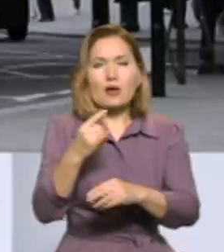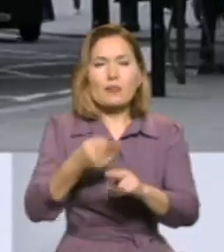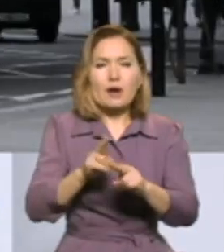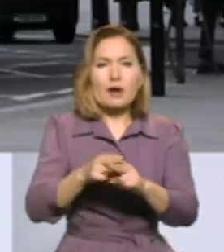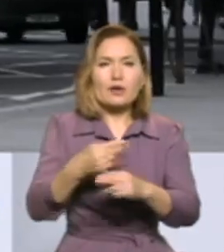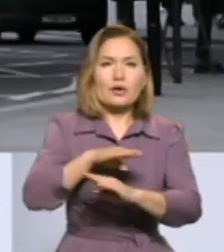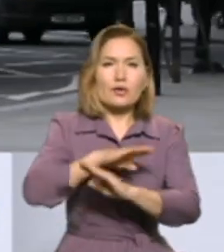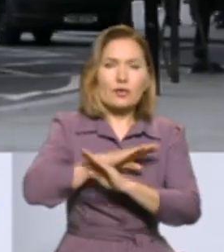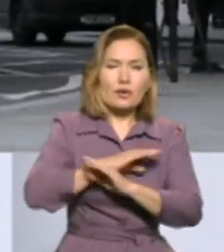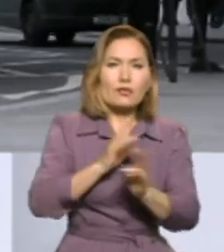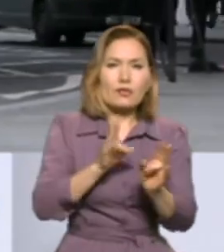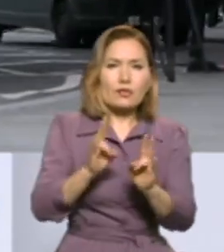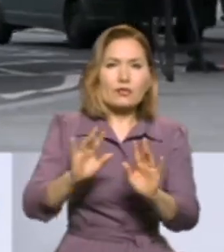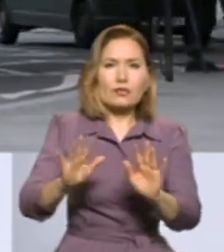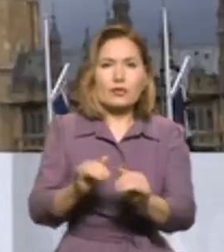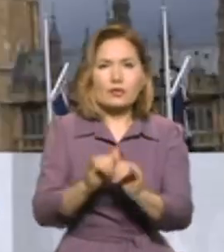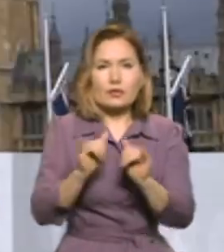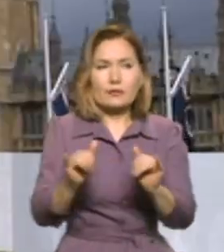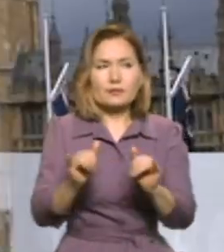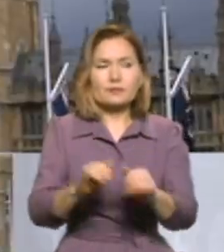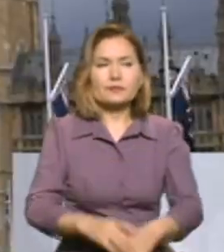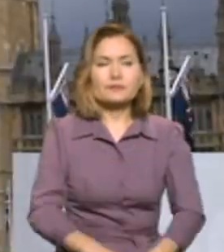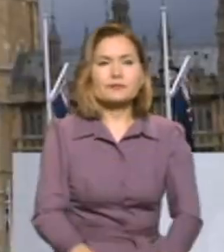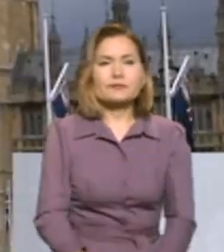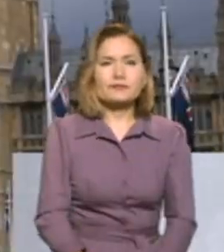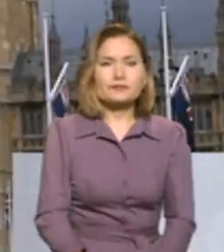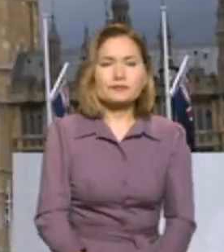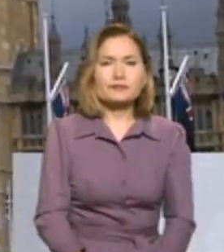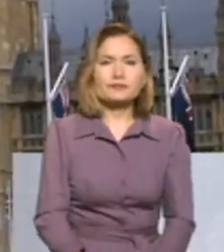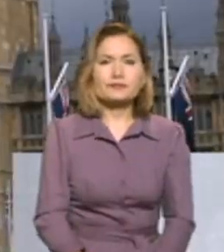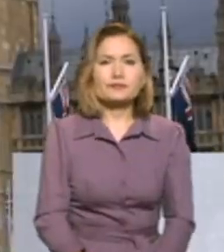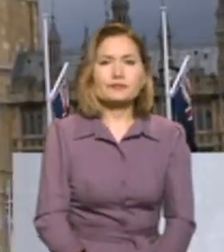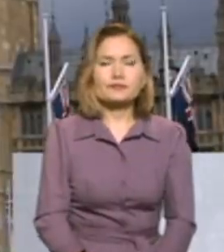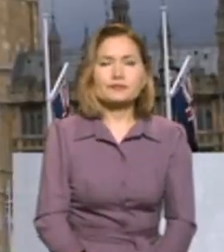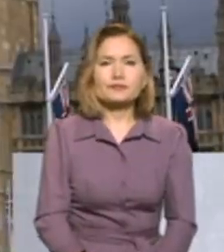өлі туылып, шетінеп кеткендер көп. Марина Бекенова, Қазақстан ұлттық арнасы, Ұлыбритания.